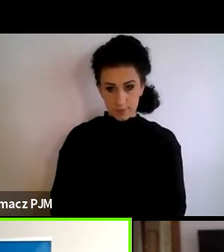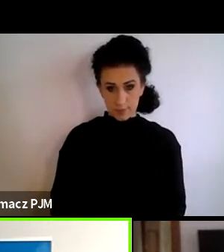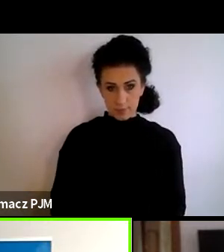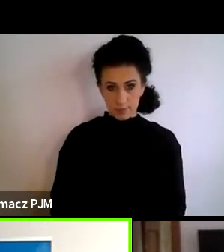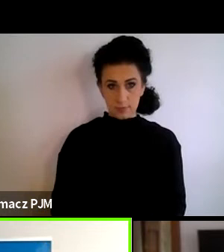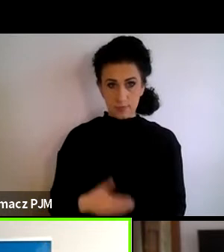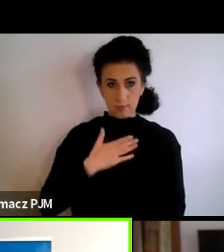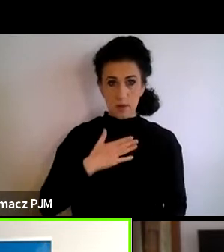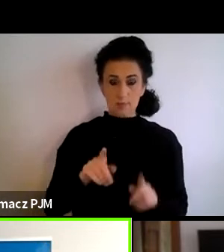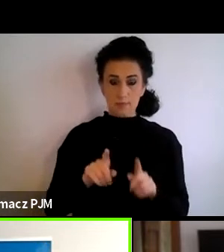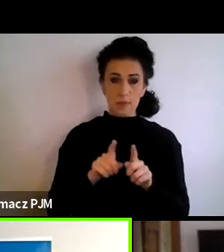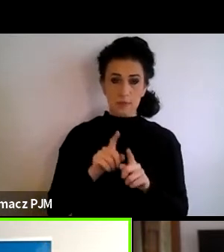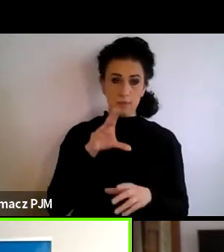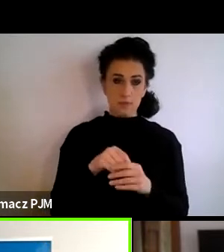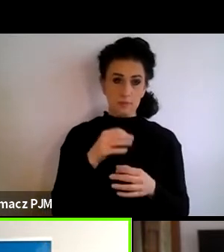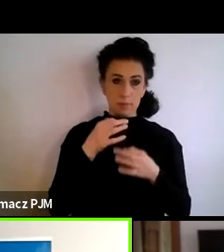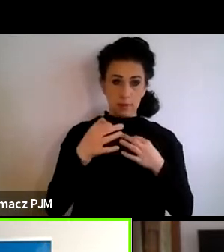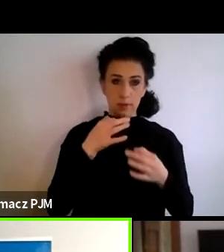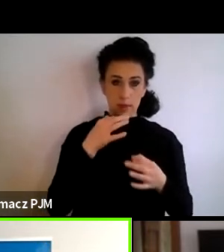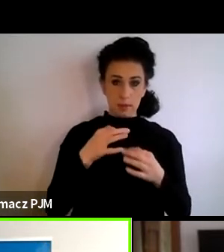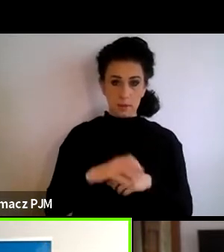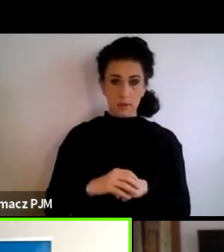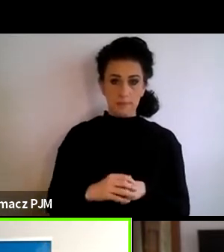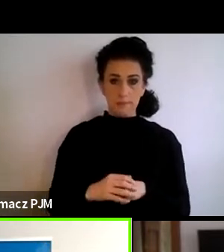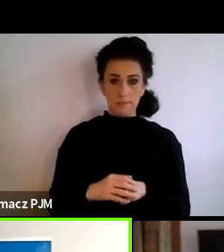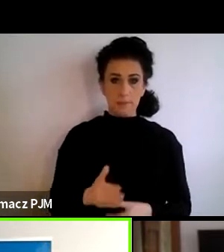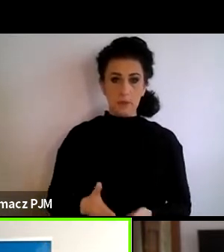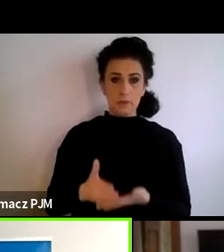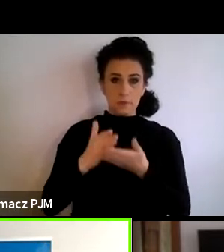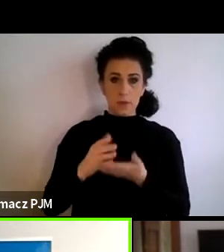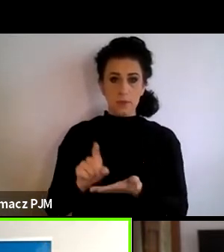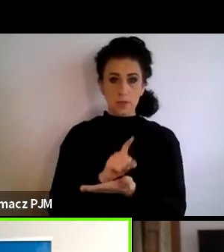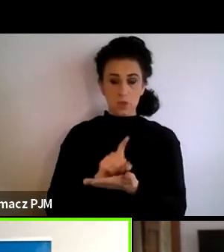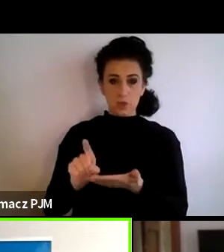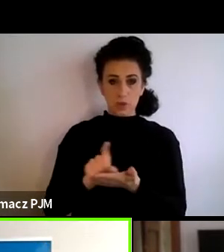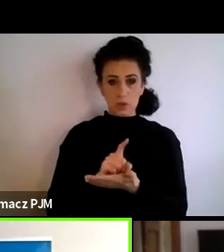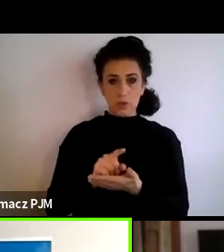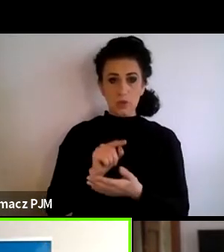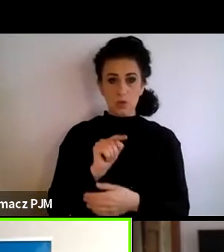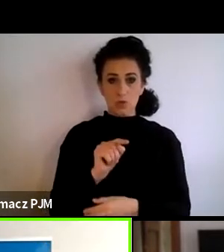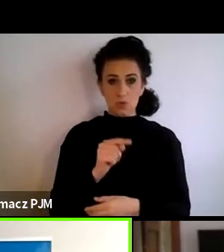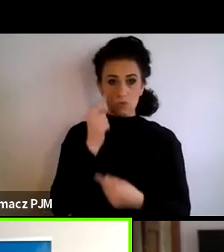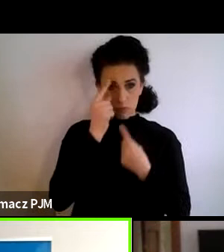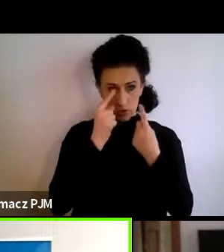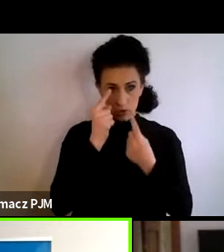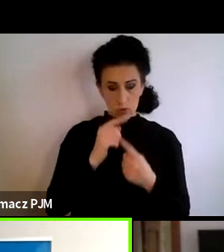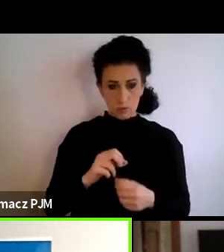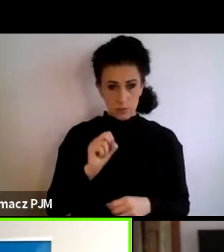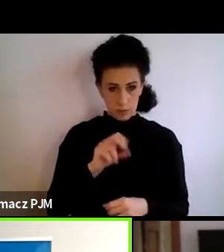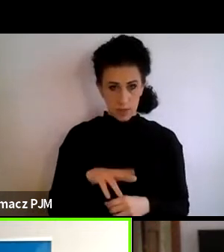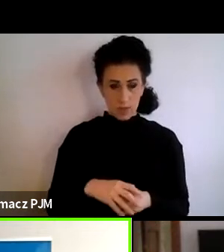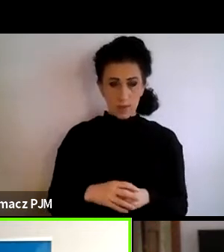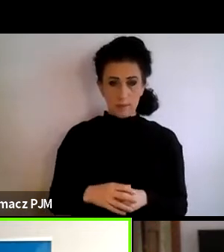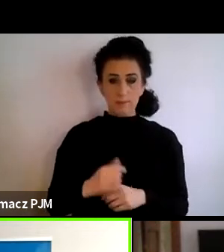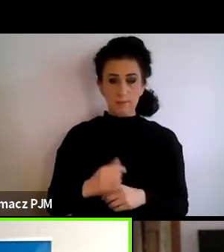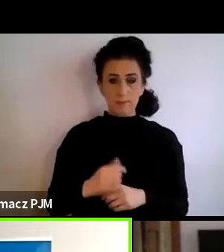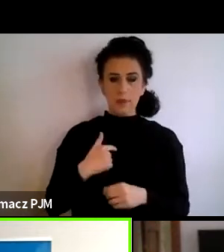Mam tutaj również pytanie, czy mogę prosić o szczegóły dotyczące wsparcia kryzysowego, o tym myślimy. Ja najbliżej